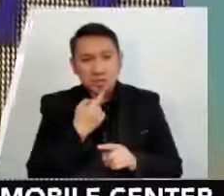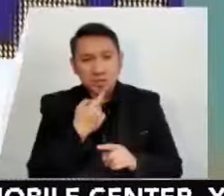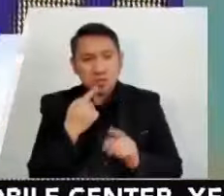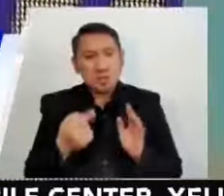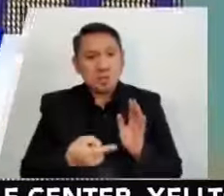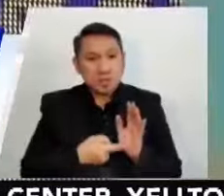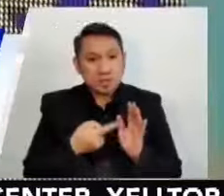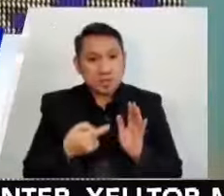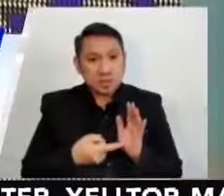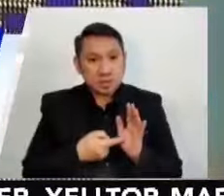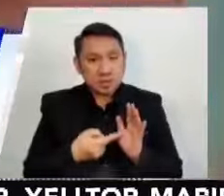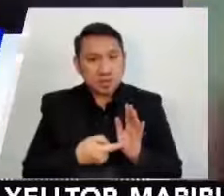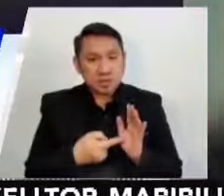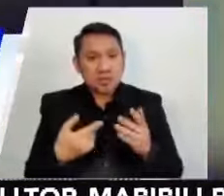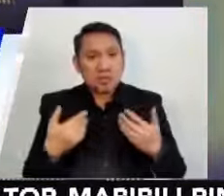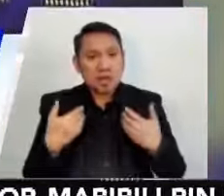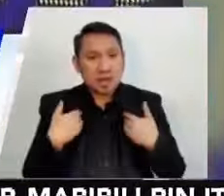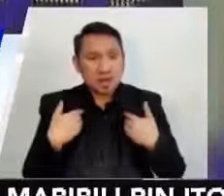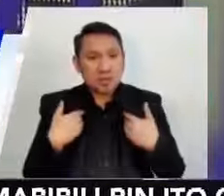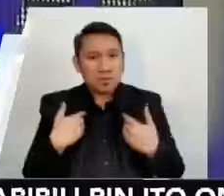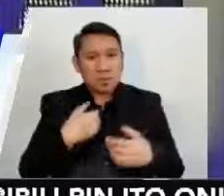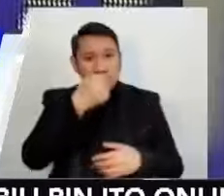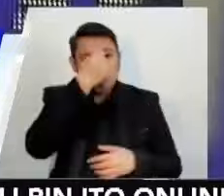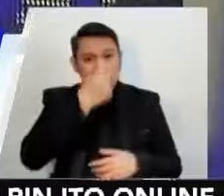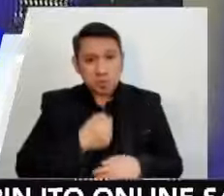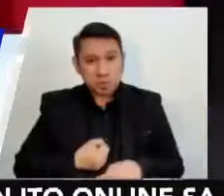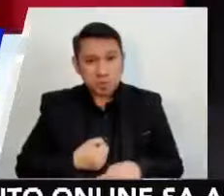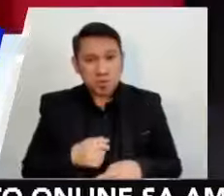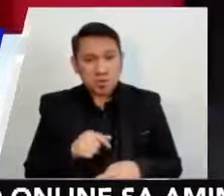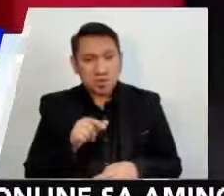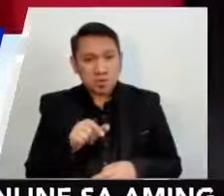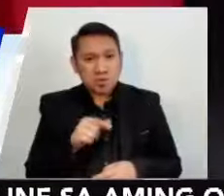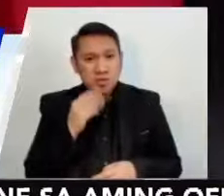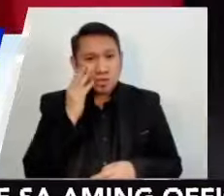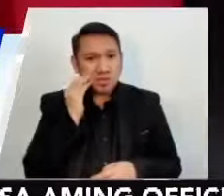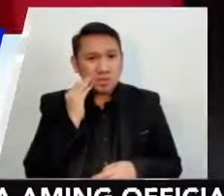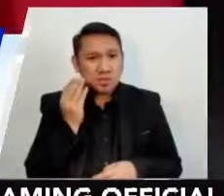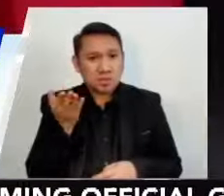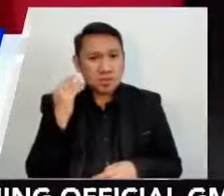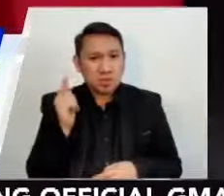nakakaranas siya ng epekto ng stroke na naranasan niya noong 2016.